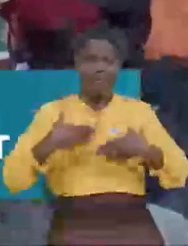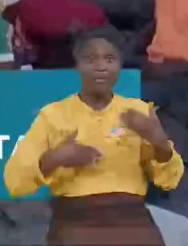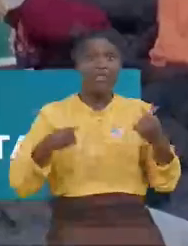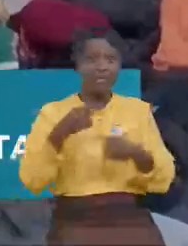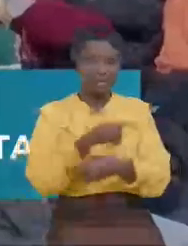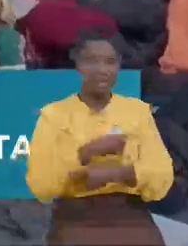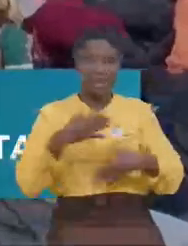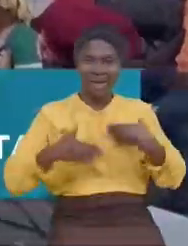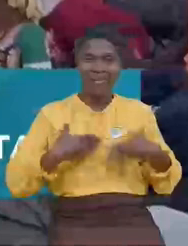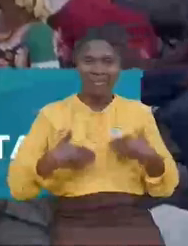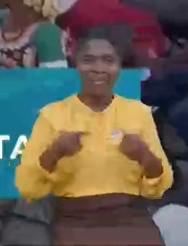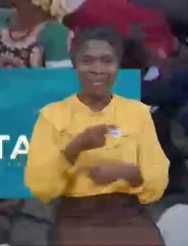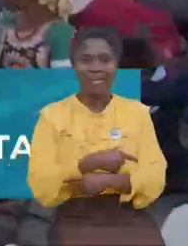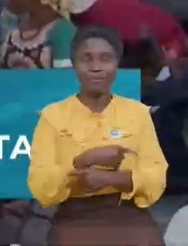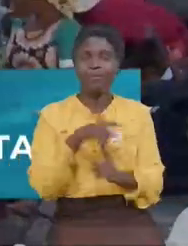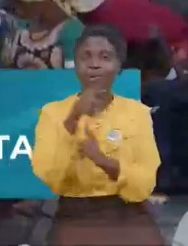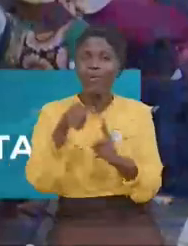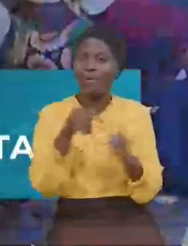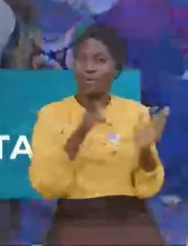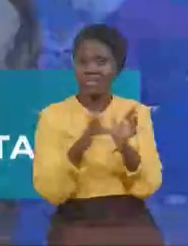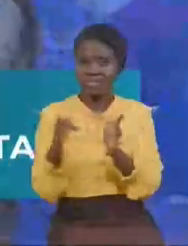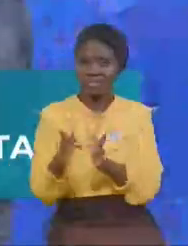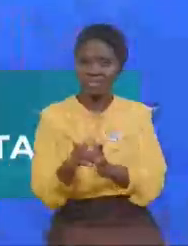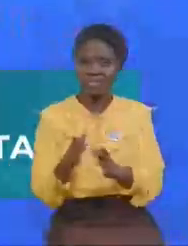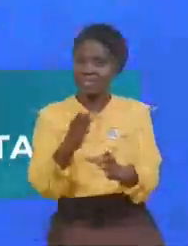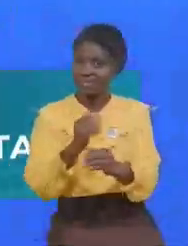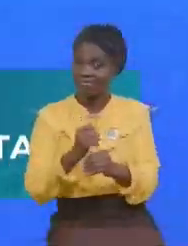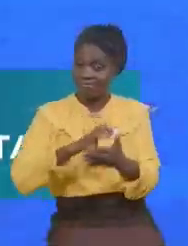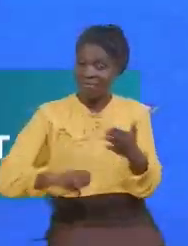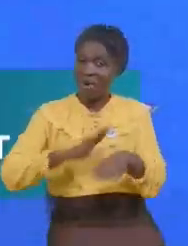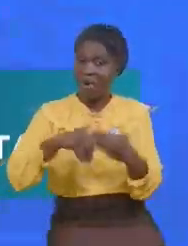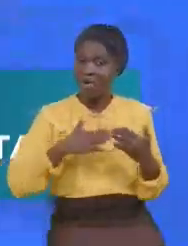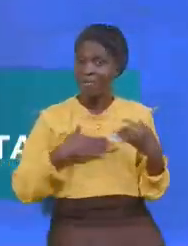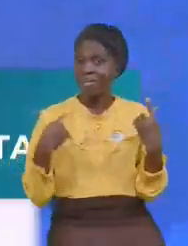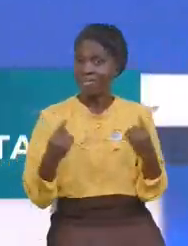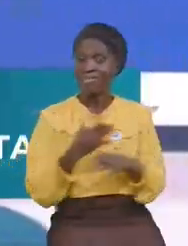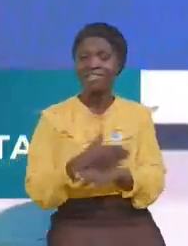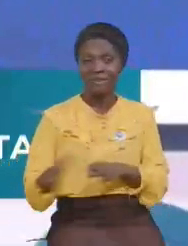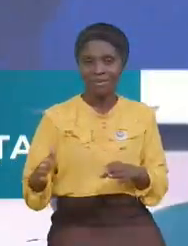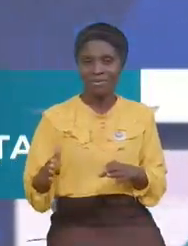heureux, lorsque Jésus a ôté tous mes péchés,